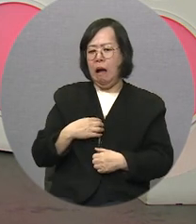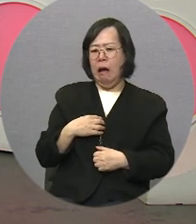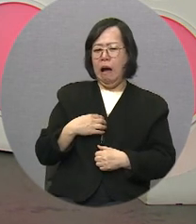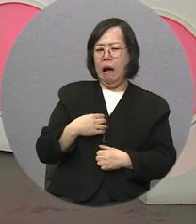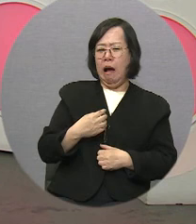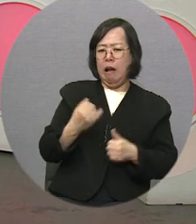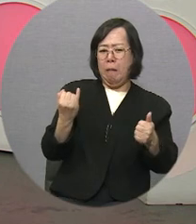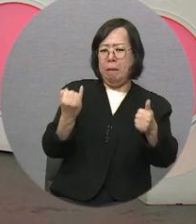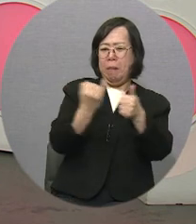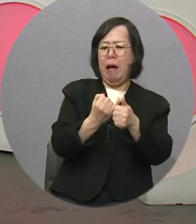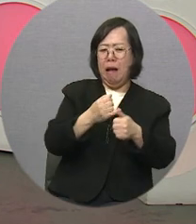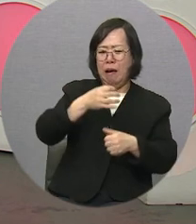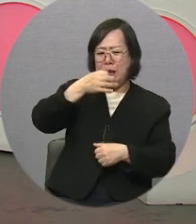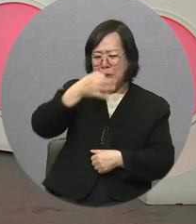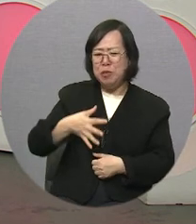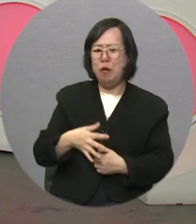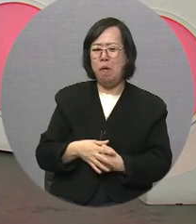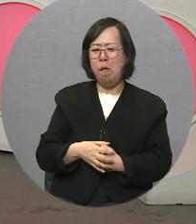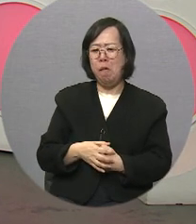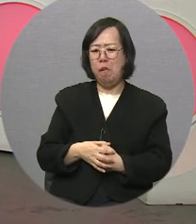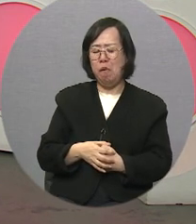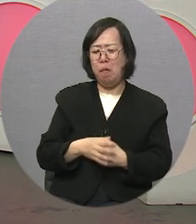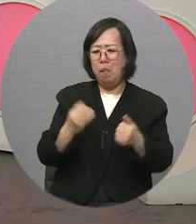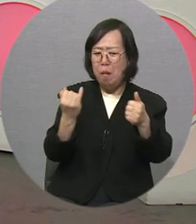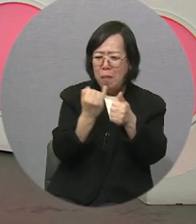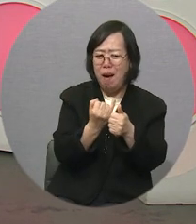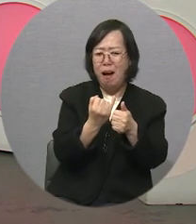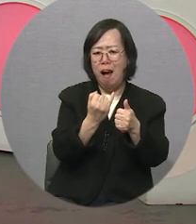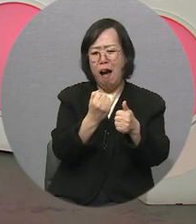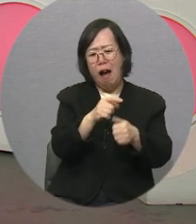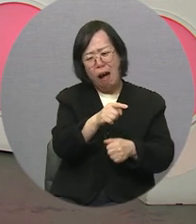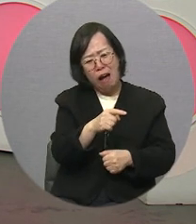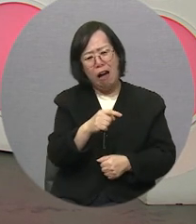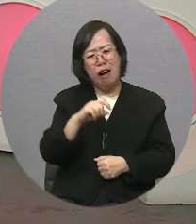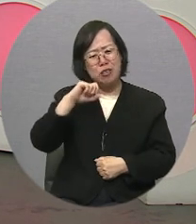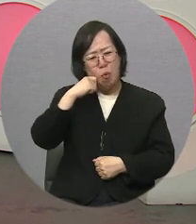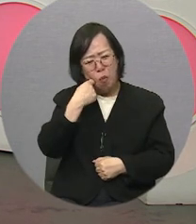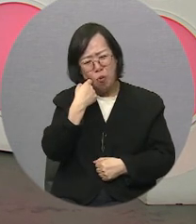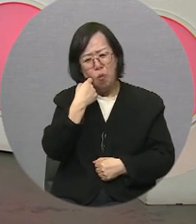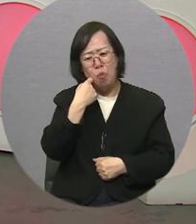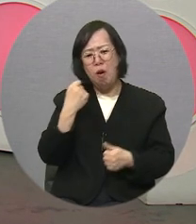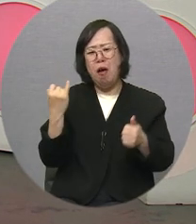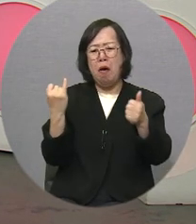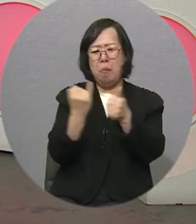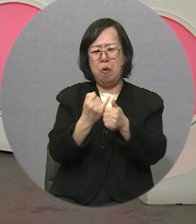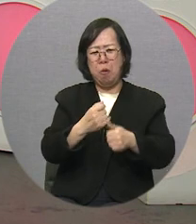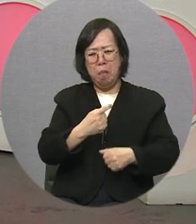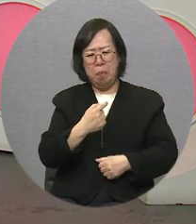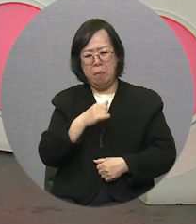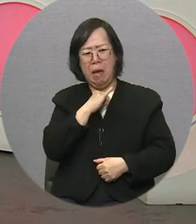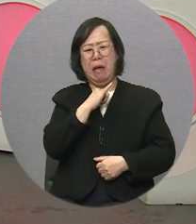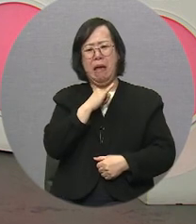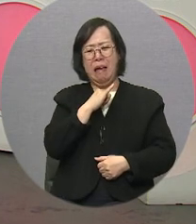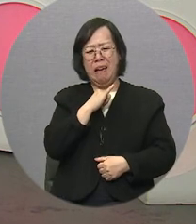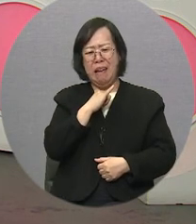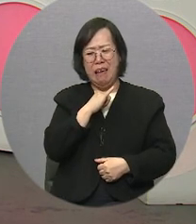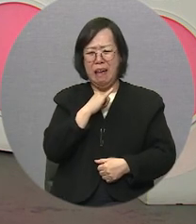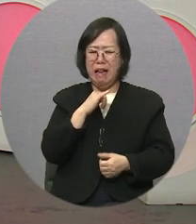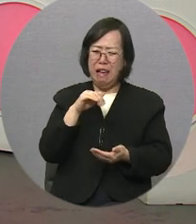왜 이렇게 힘드냐, 이럴 줄 알았으면 그냥 결혼하지 말걸이라고